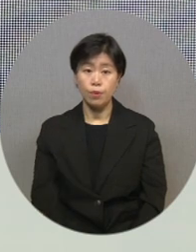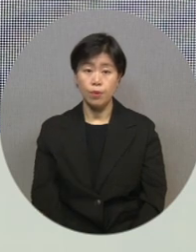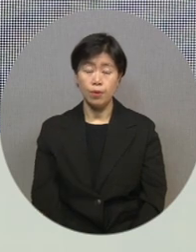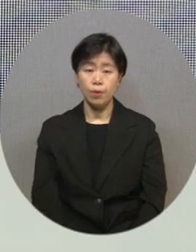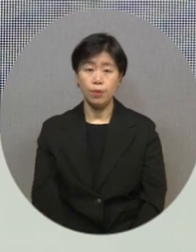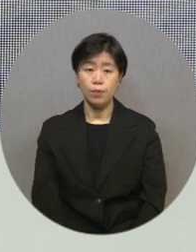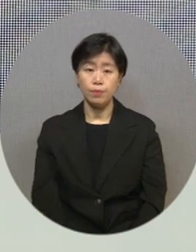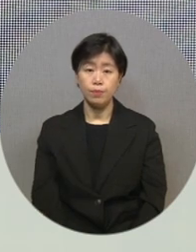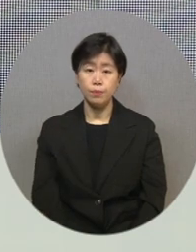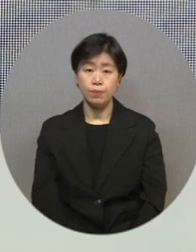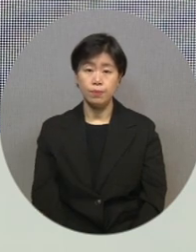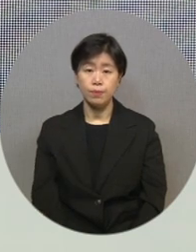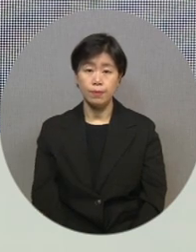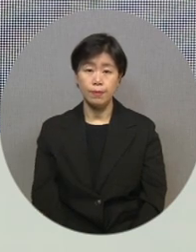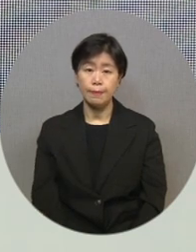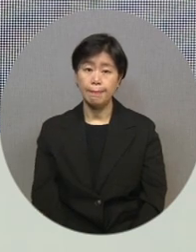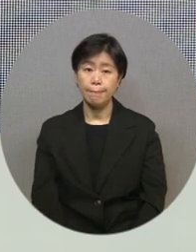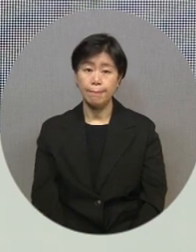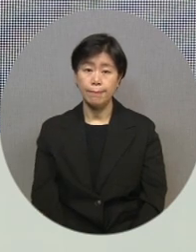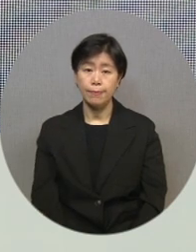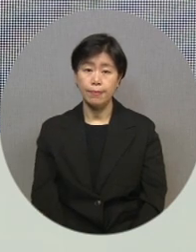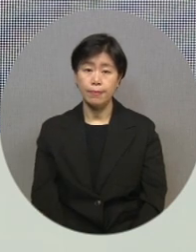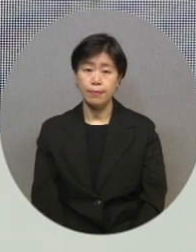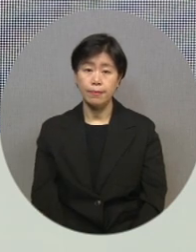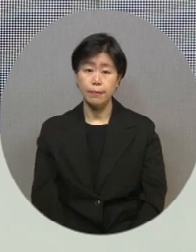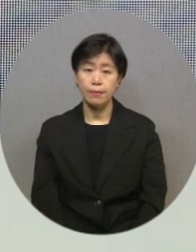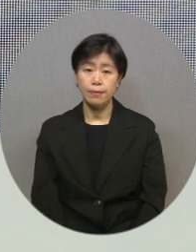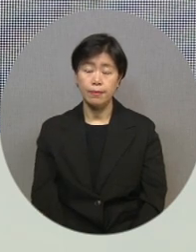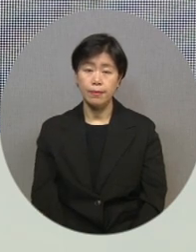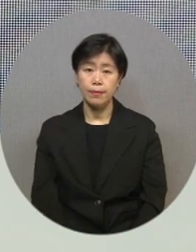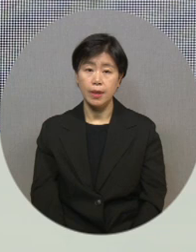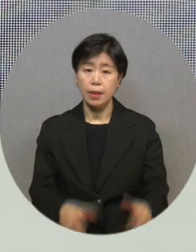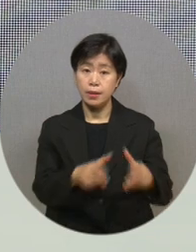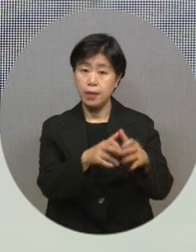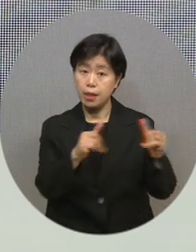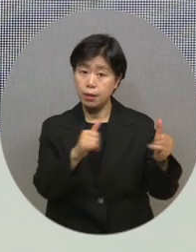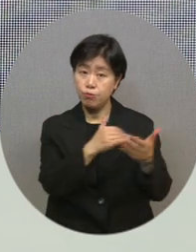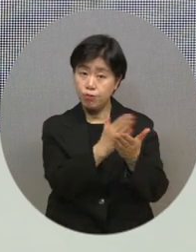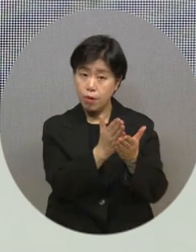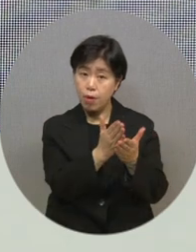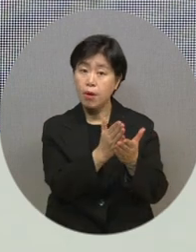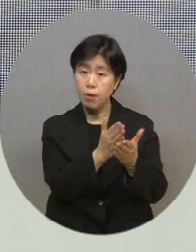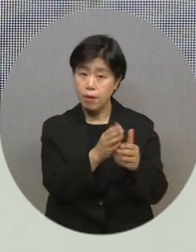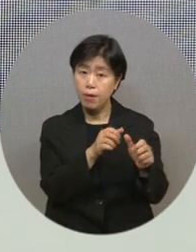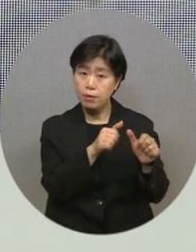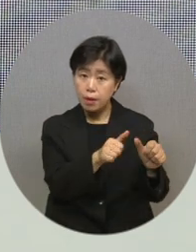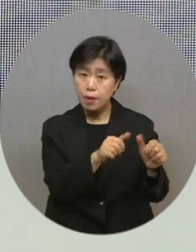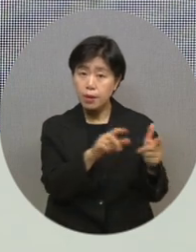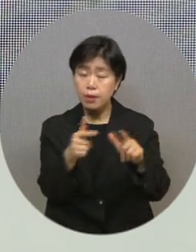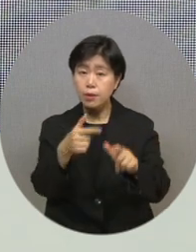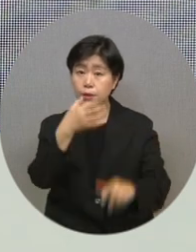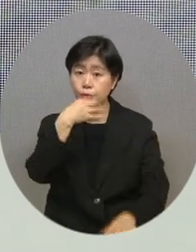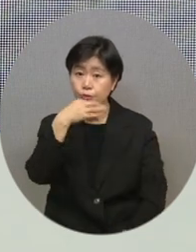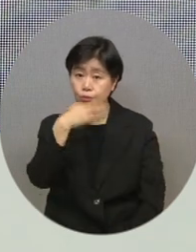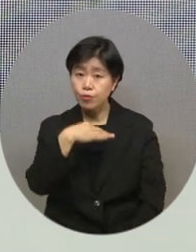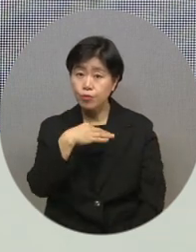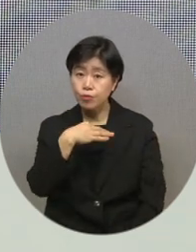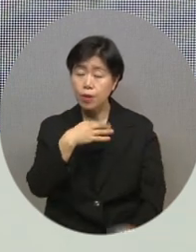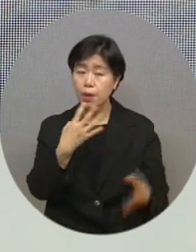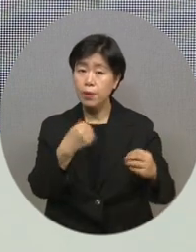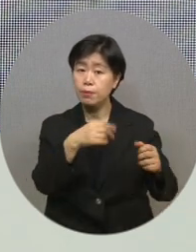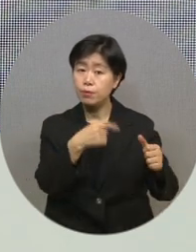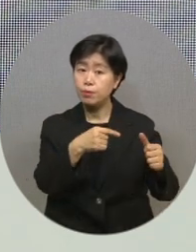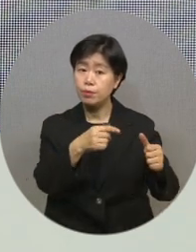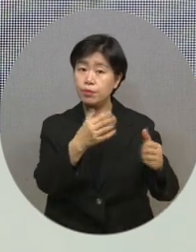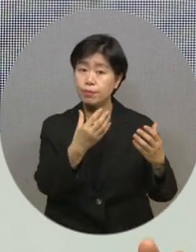따라서 좋은에 기능별 뭐 배출해요 할까요 교육도 많이